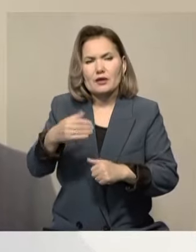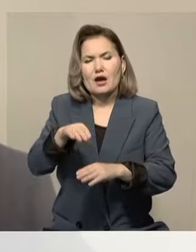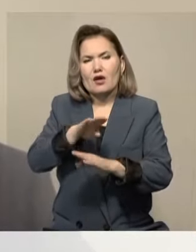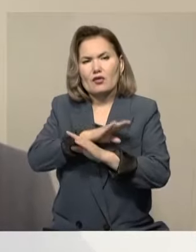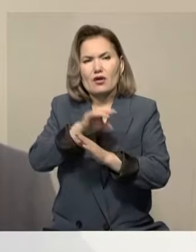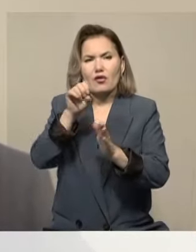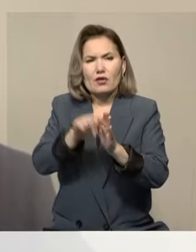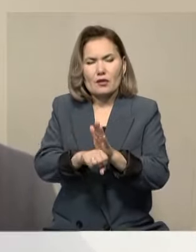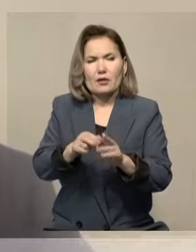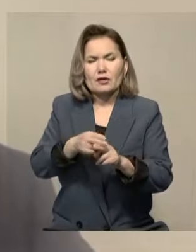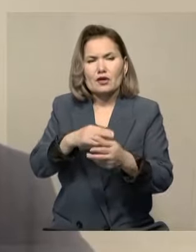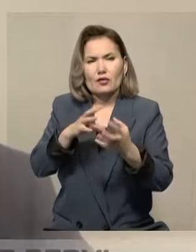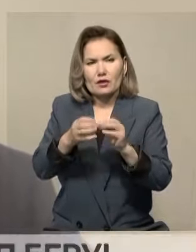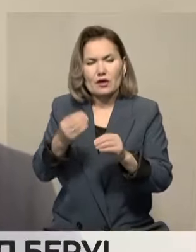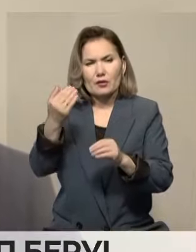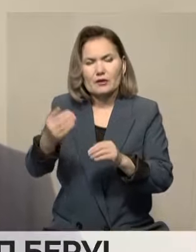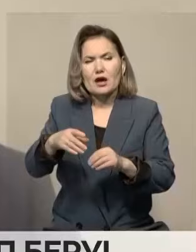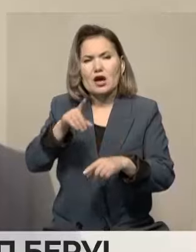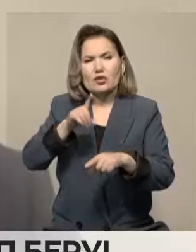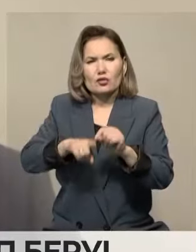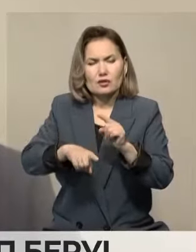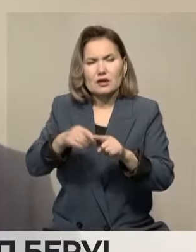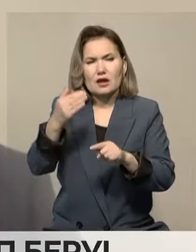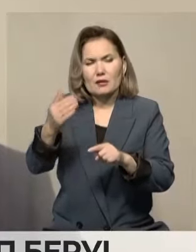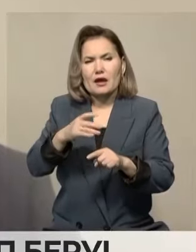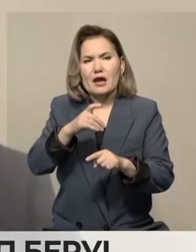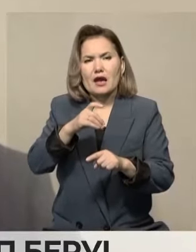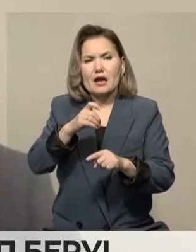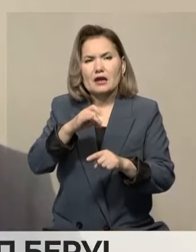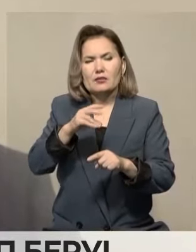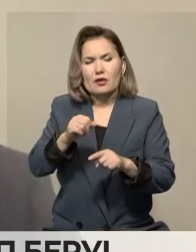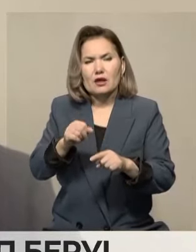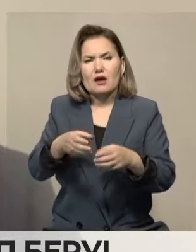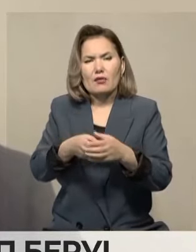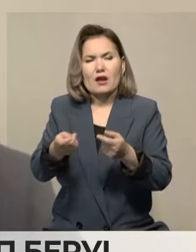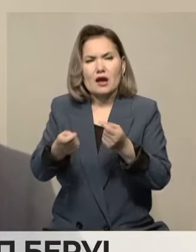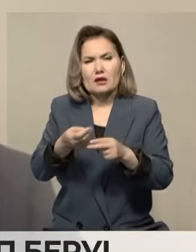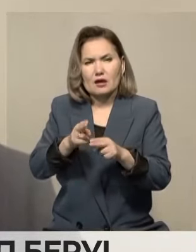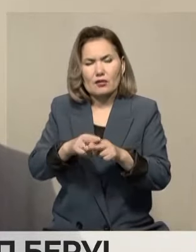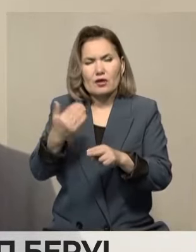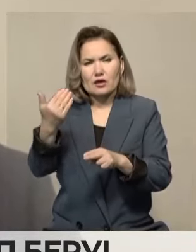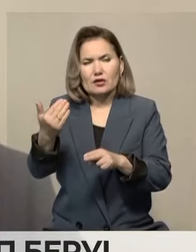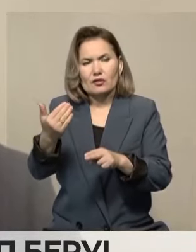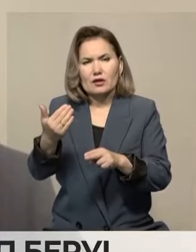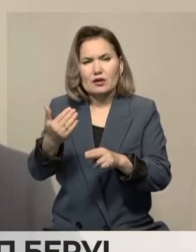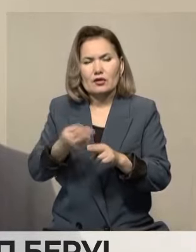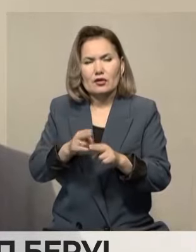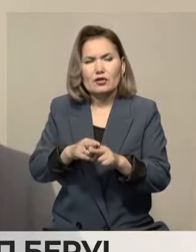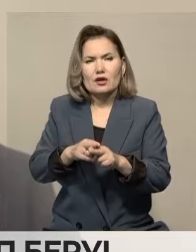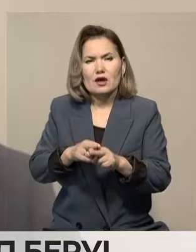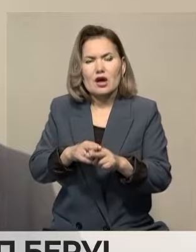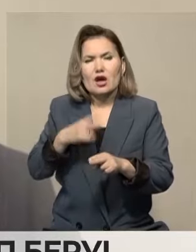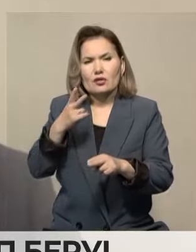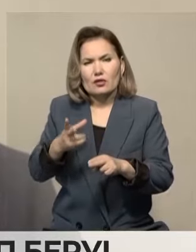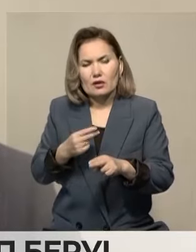өлтірілуі тек қана оның ғана емес, сонымен қатар Хизбулланың әскери қолбасшыларымен бірге кейбір еріктер бойынша қызы да өлді